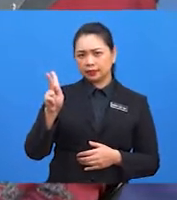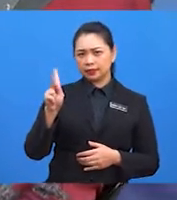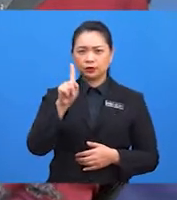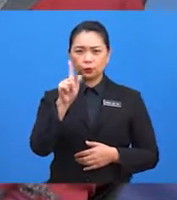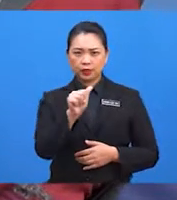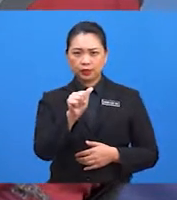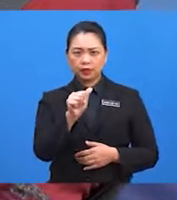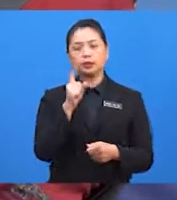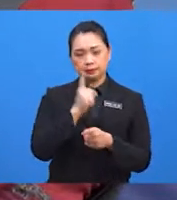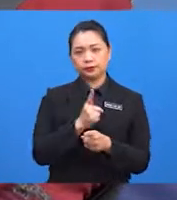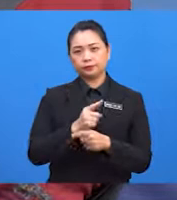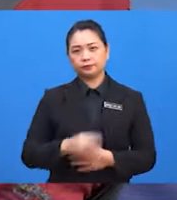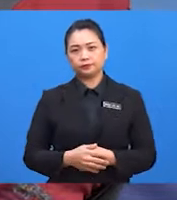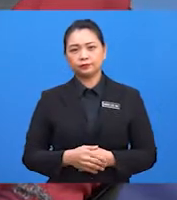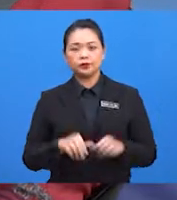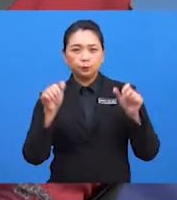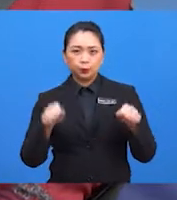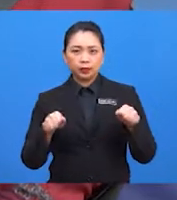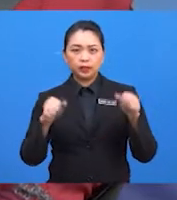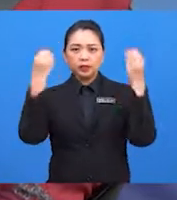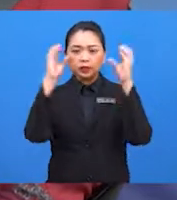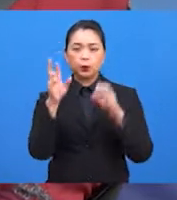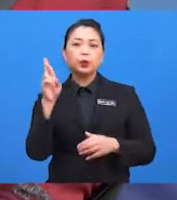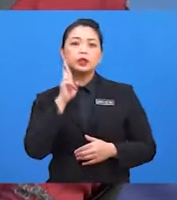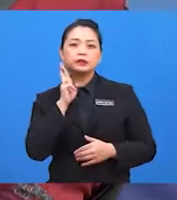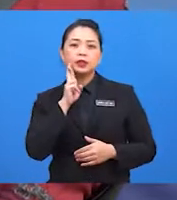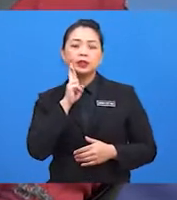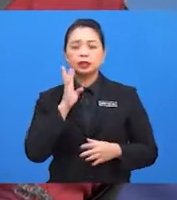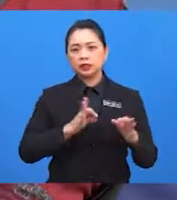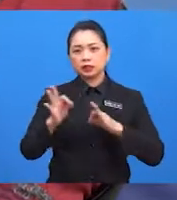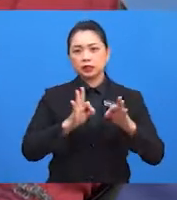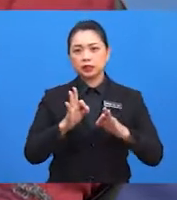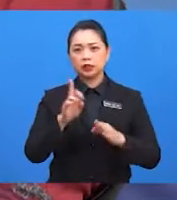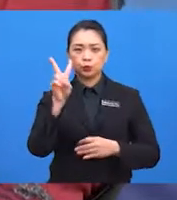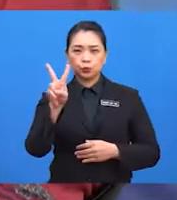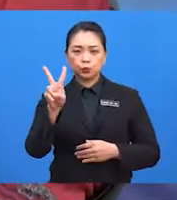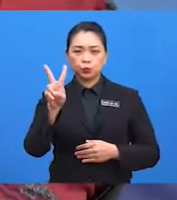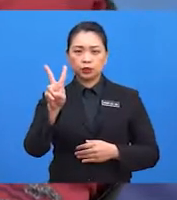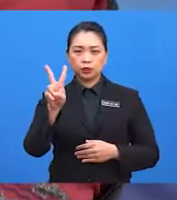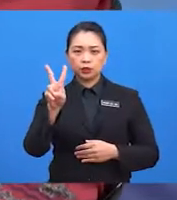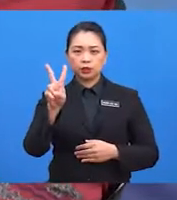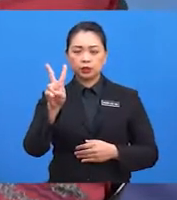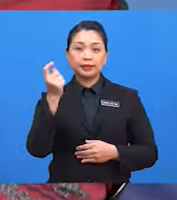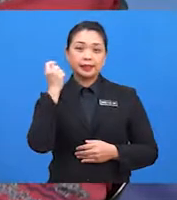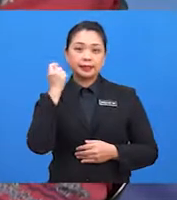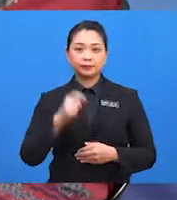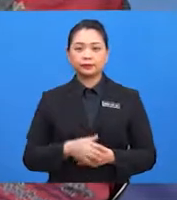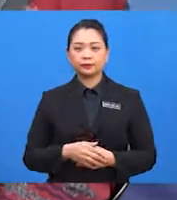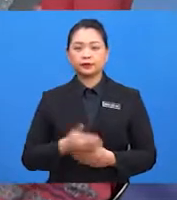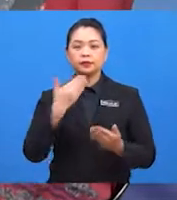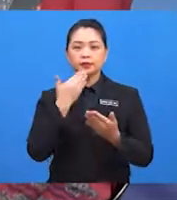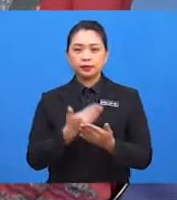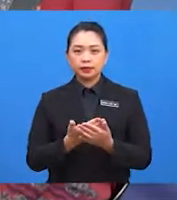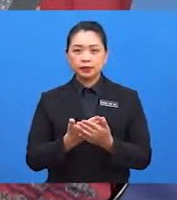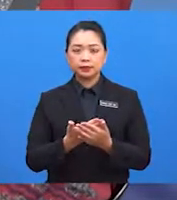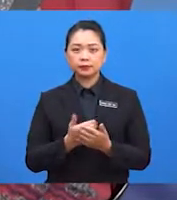Okey. Bolehkah Cikgu Rafidah terangkan dua daripada petunjuk ekonomi tersebut? Terima kasih Puan Azhar